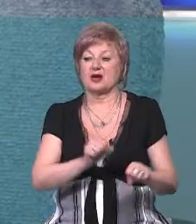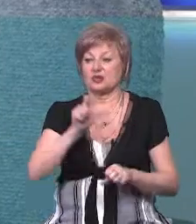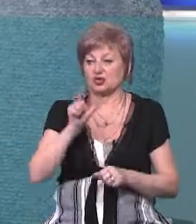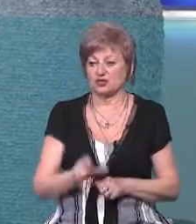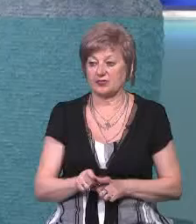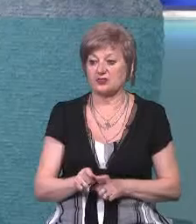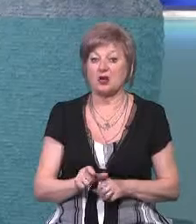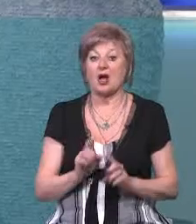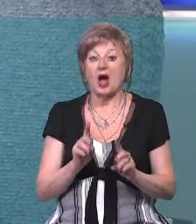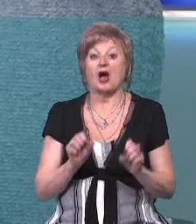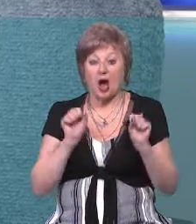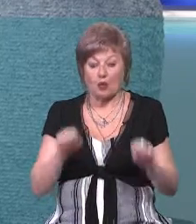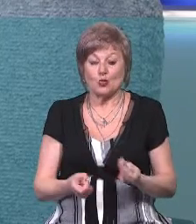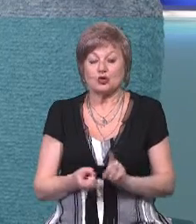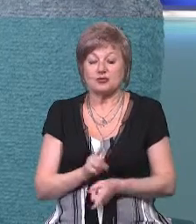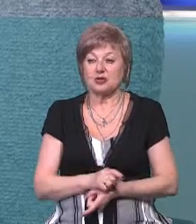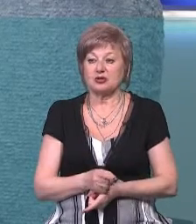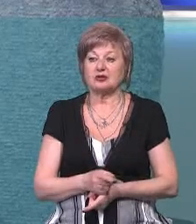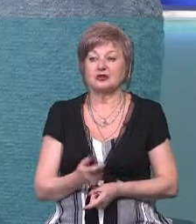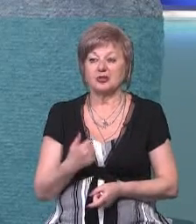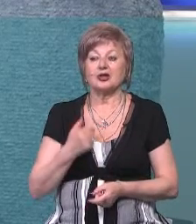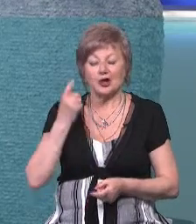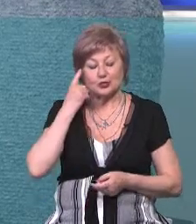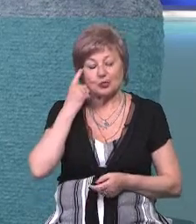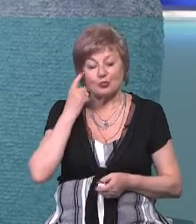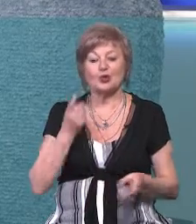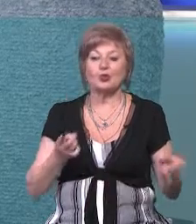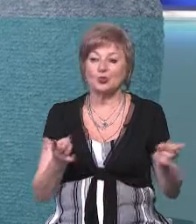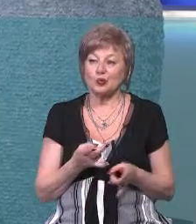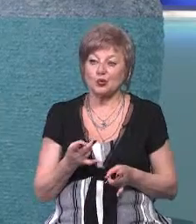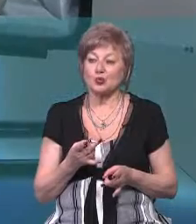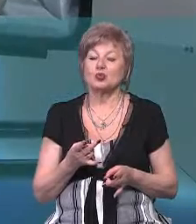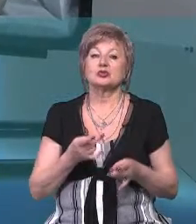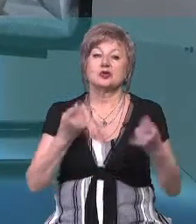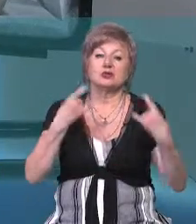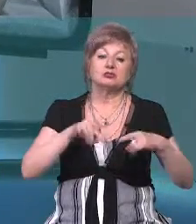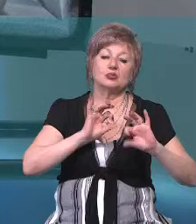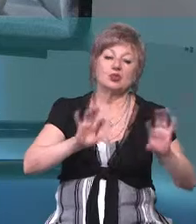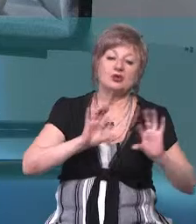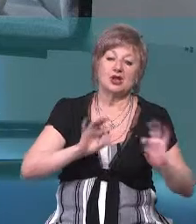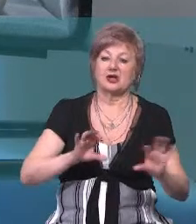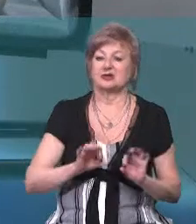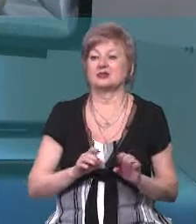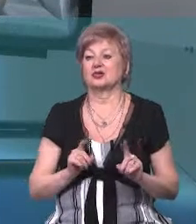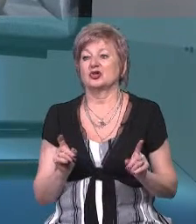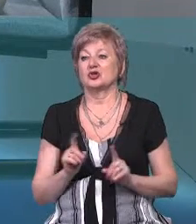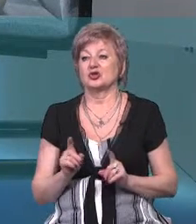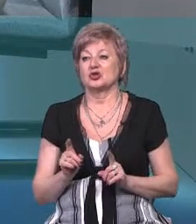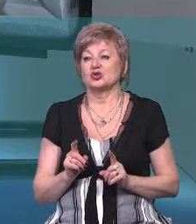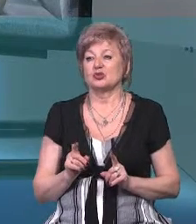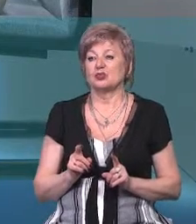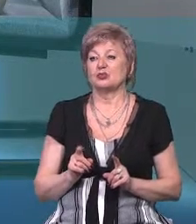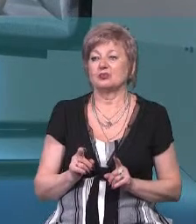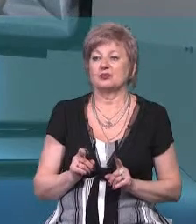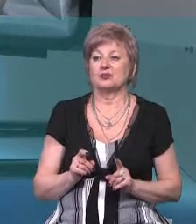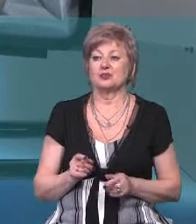можна змінити цю байдужість? Ну, я думаю, що треба ну, і передачами, і щоб і,